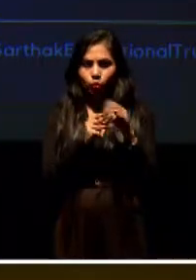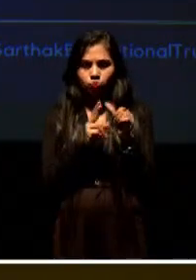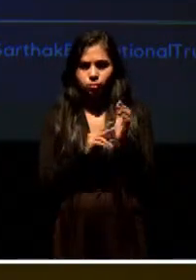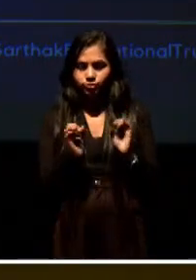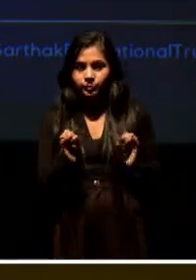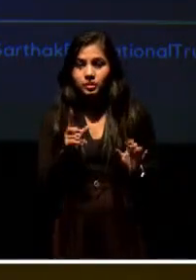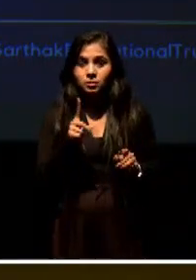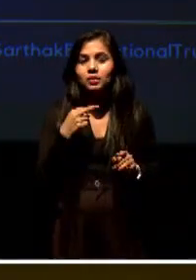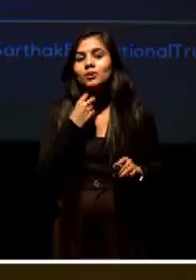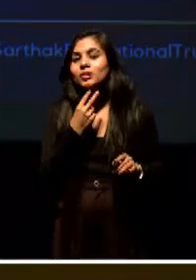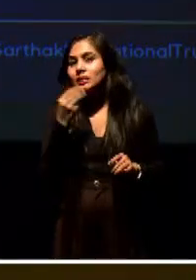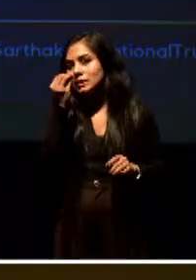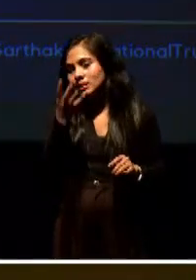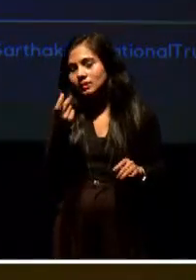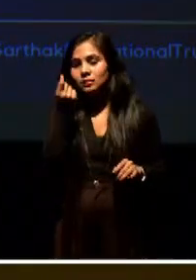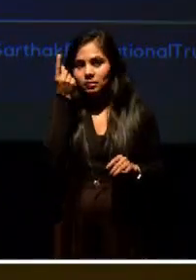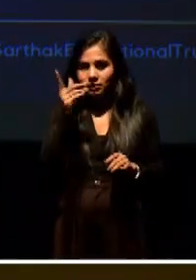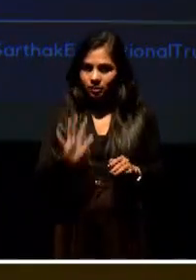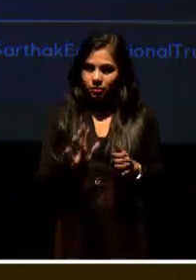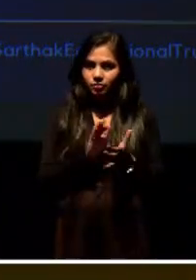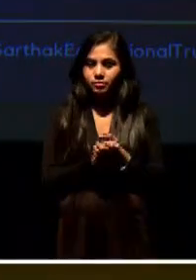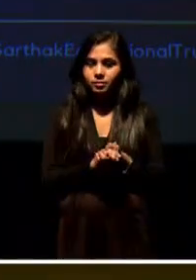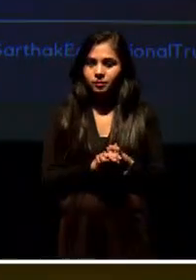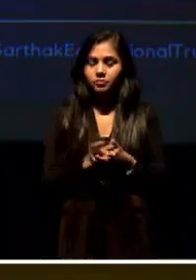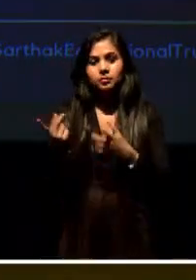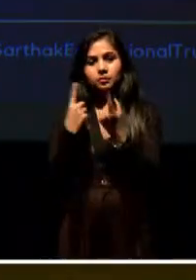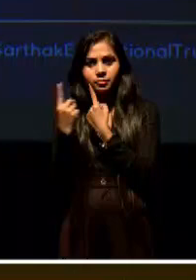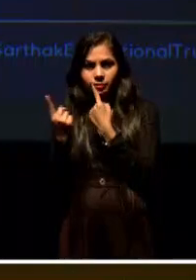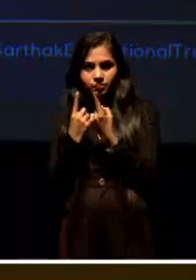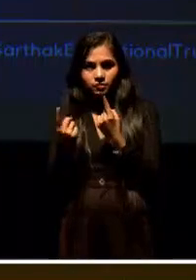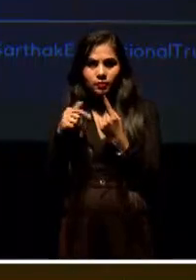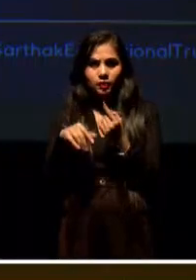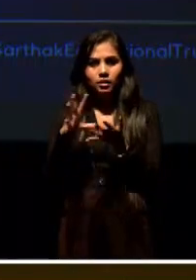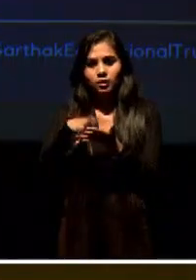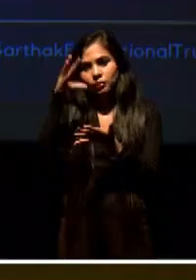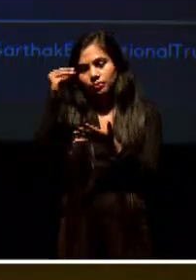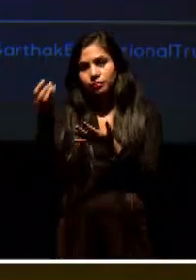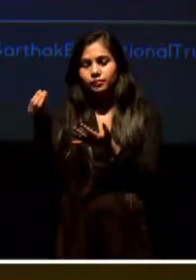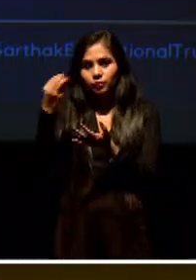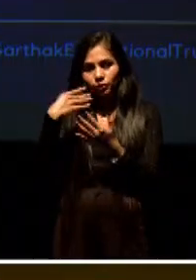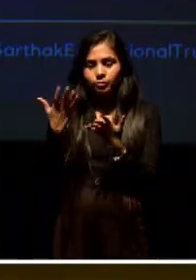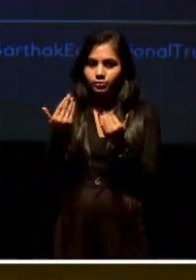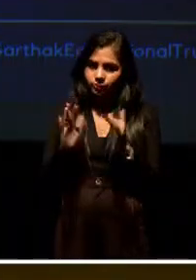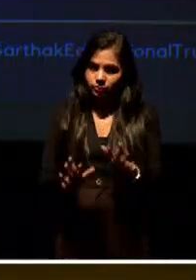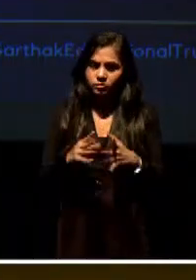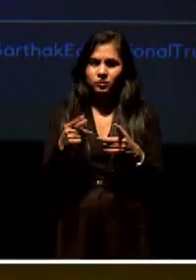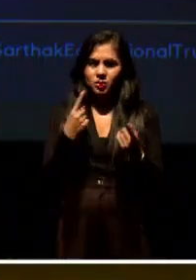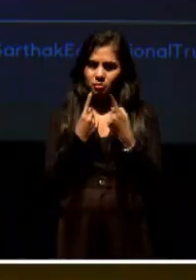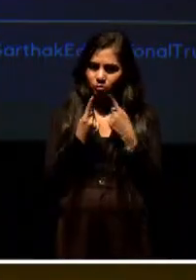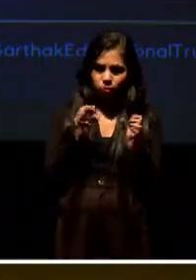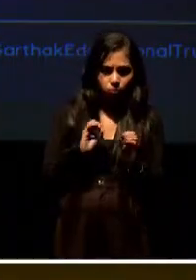बहुत ही इजी टू अंडरस्टैंड और ऑलमोस्ट ह्यूमन लाइक वॉइस है, उससे बात करके सारी इन्फॉर्मेशन ले सकते हैं। और जो बात नहीं कर सकते